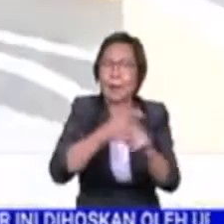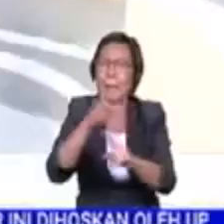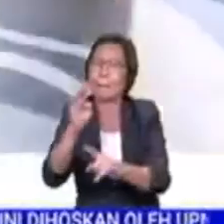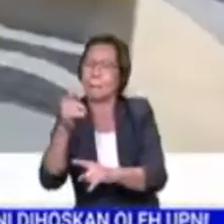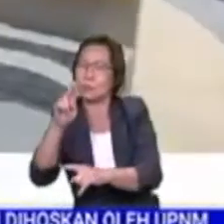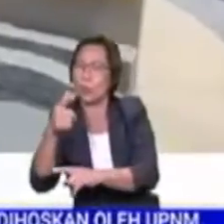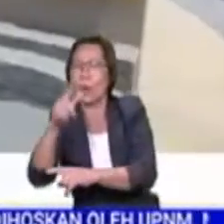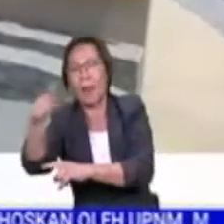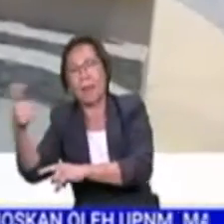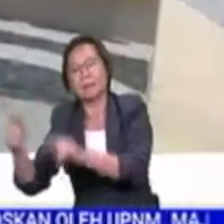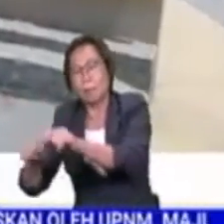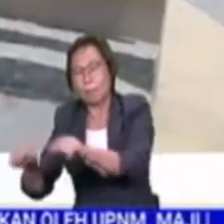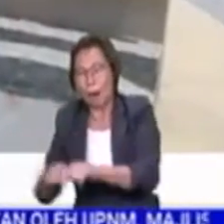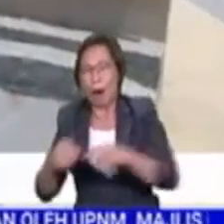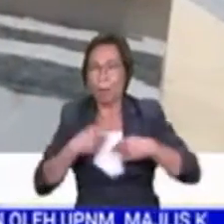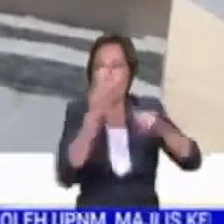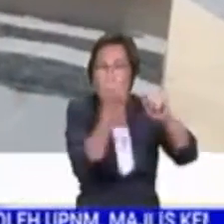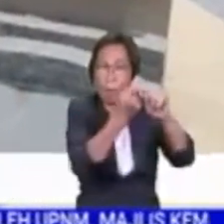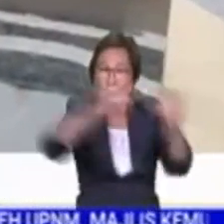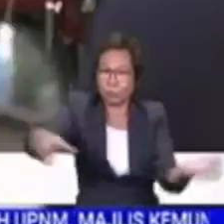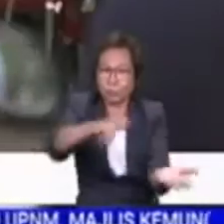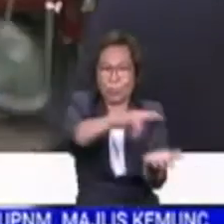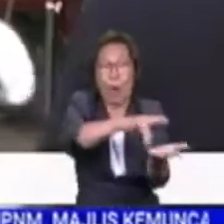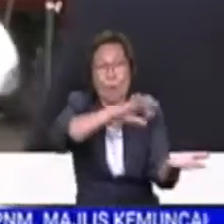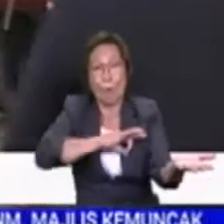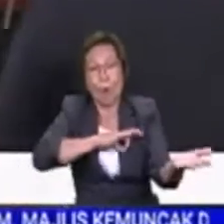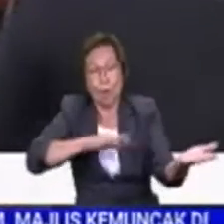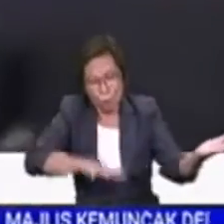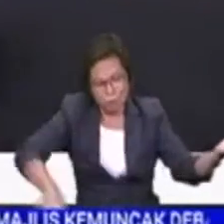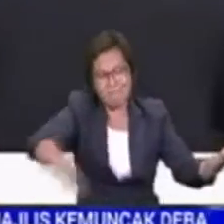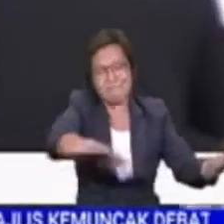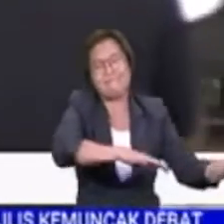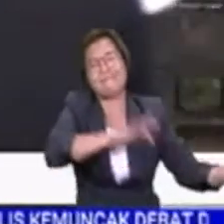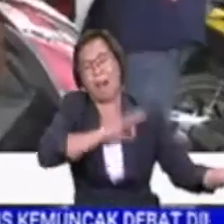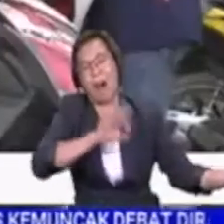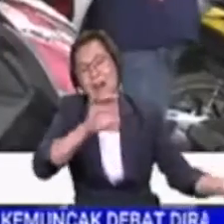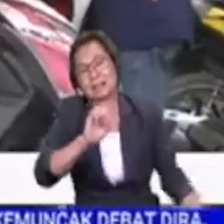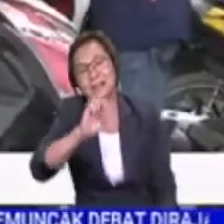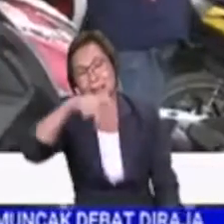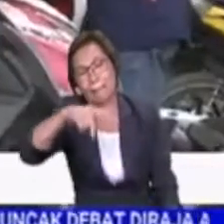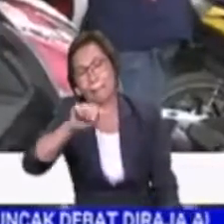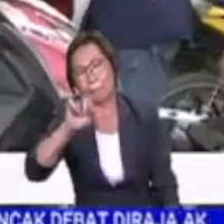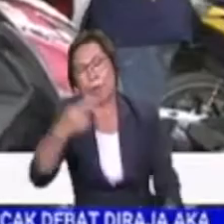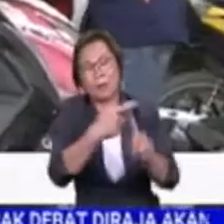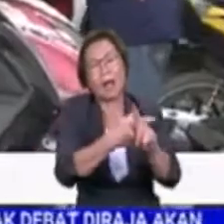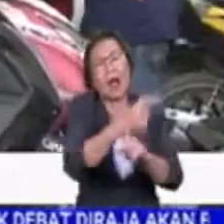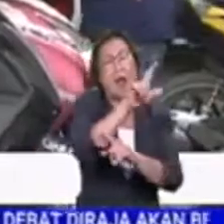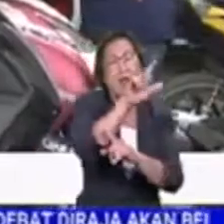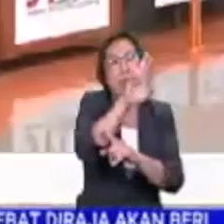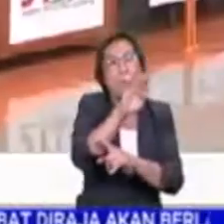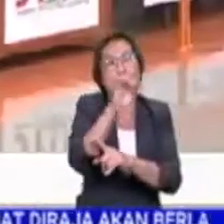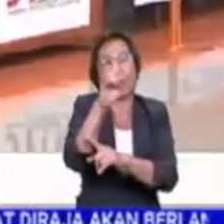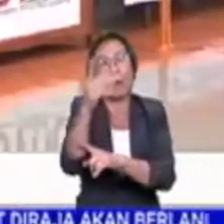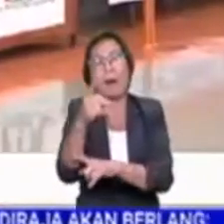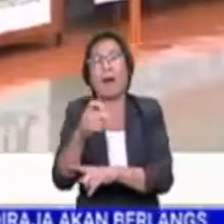Betong. Pembinaannya dijangka memberi manfaat kepada kawasan sekitar daerah kecil Sepauh dari Lubuk Antu, Sri Aman